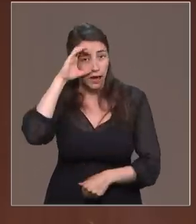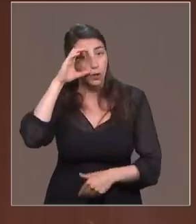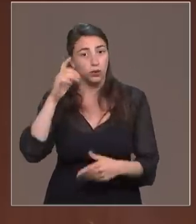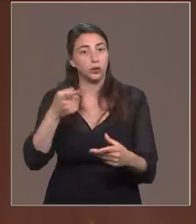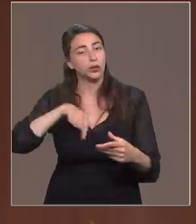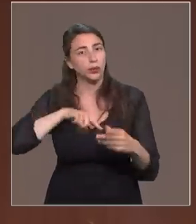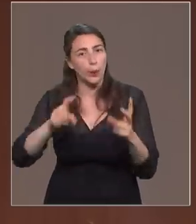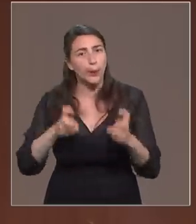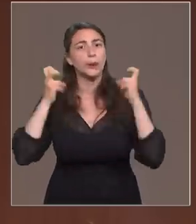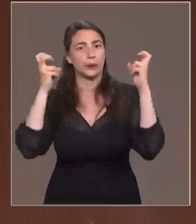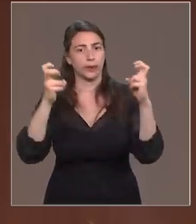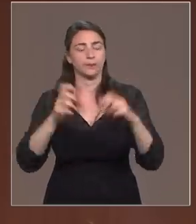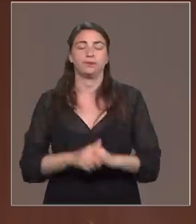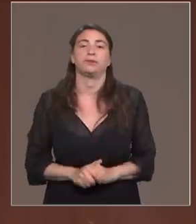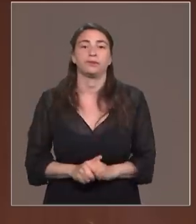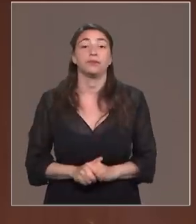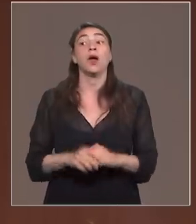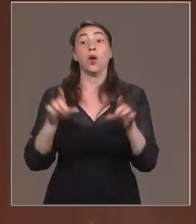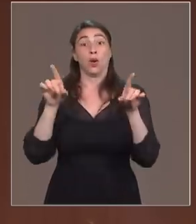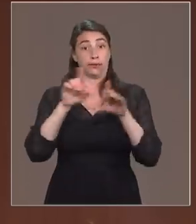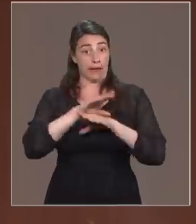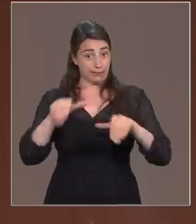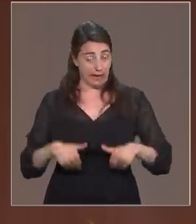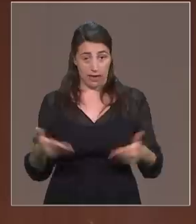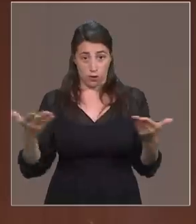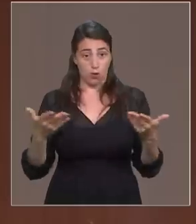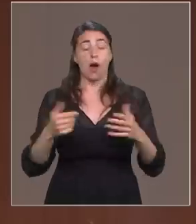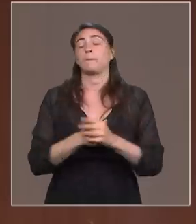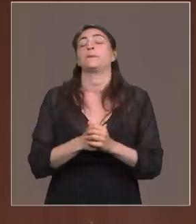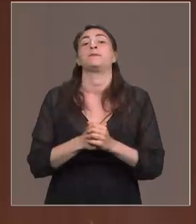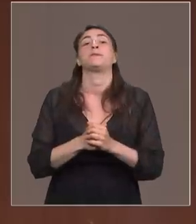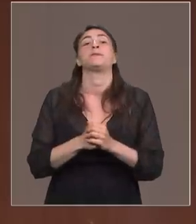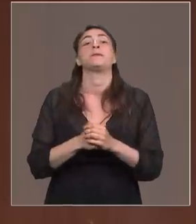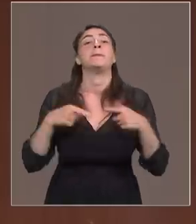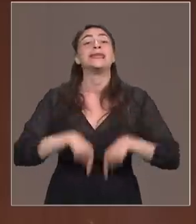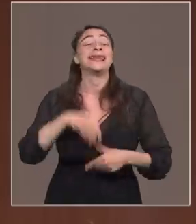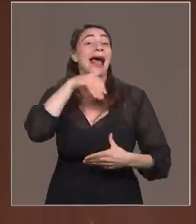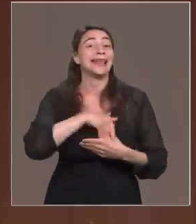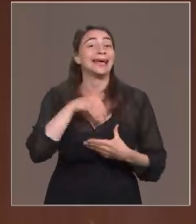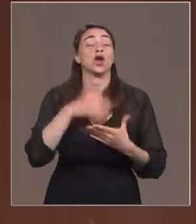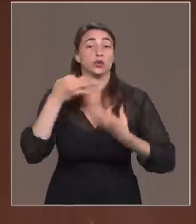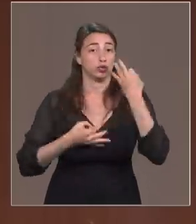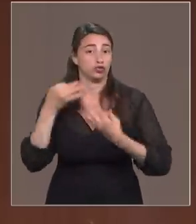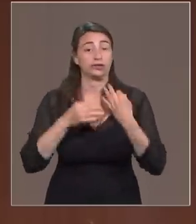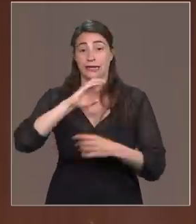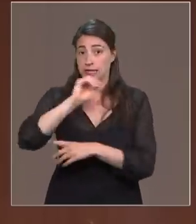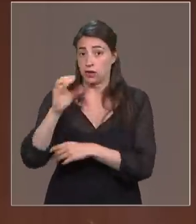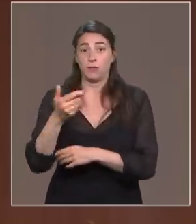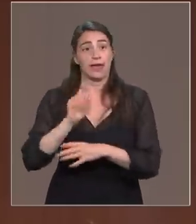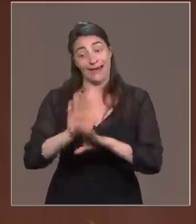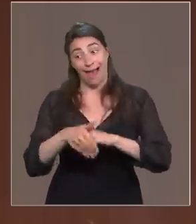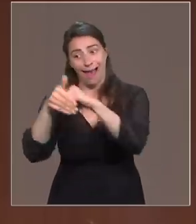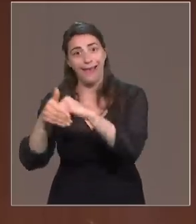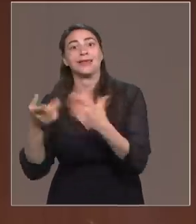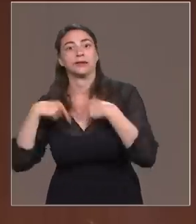demandé au ministre de l'Intérieur, de la Justice et du numérique d'appuyer le ministre de l'Éducation